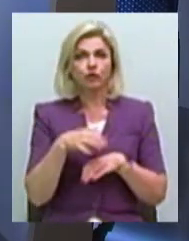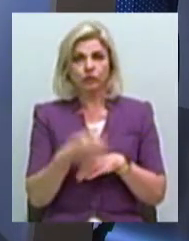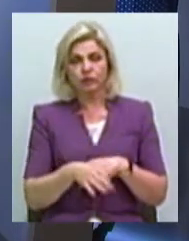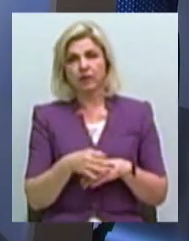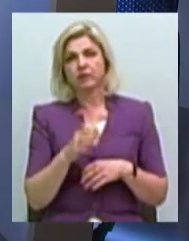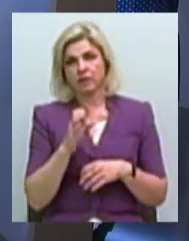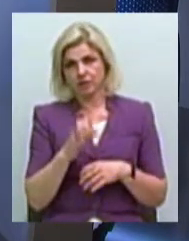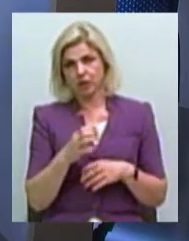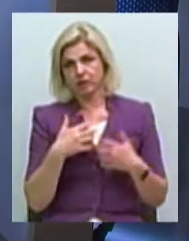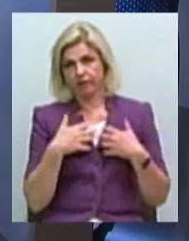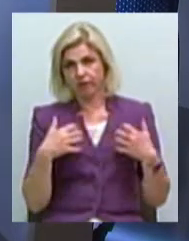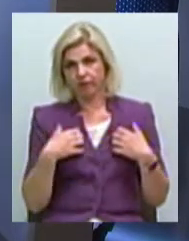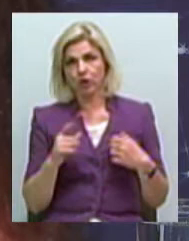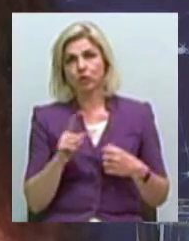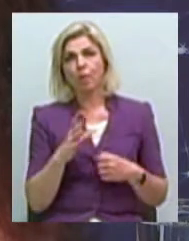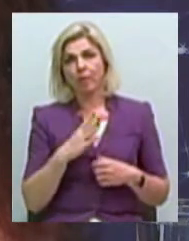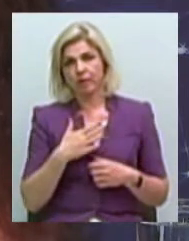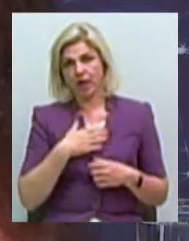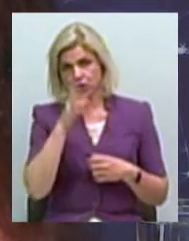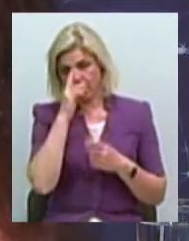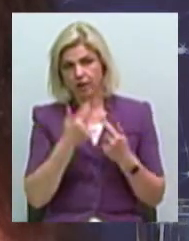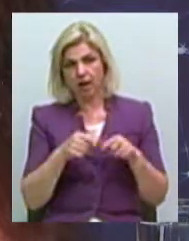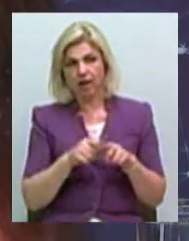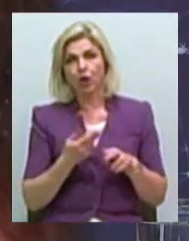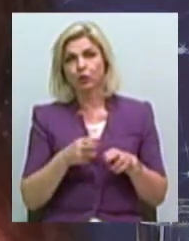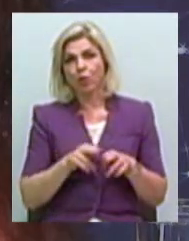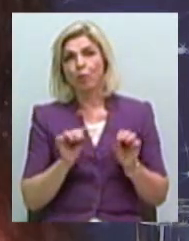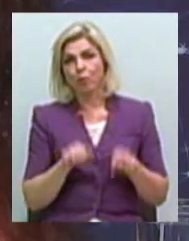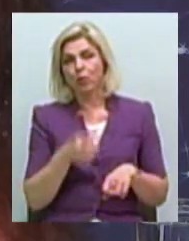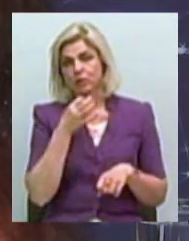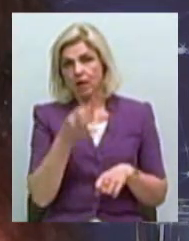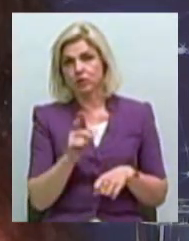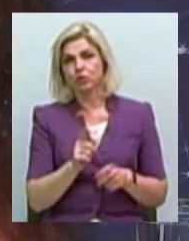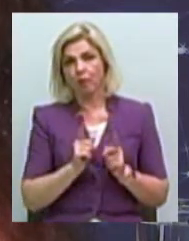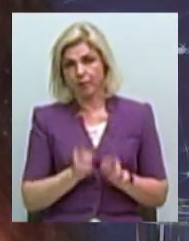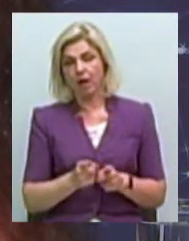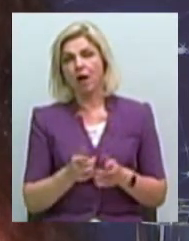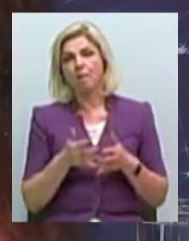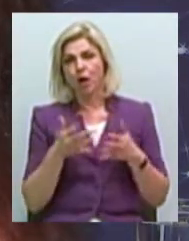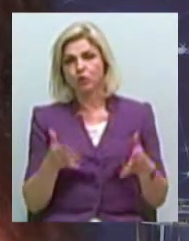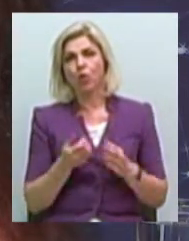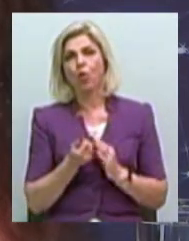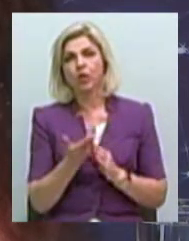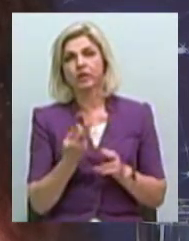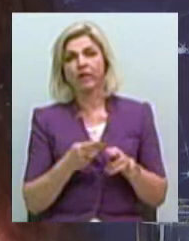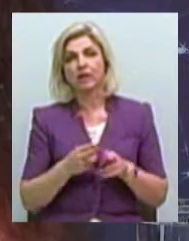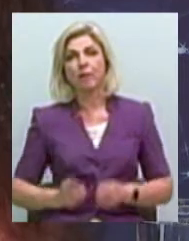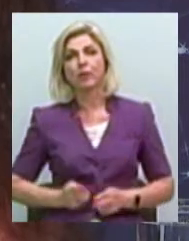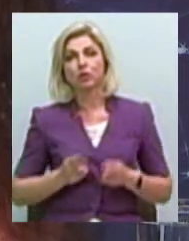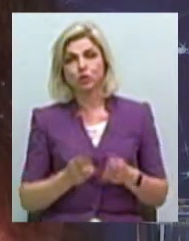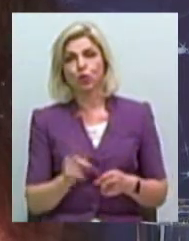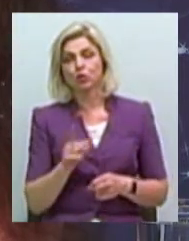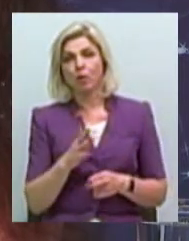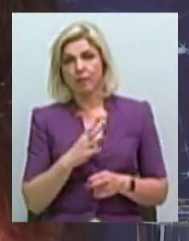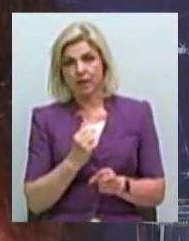над тваринами, який траплявся в нашій країні. І тому можу сказати, що насправді велика кількість цих злочинів, які були скоєні